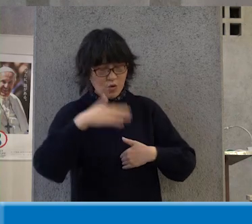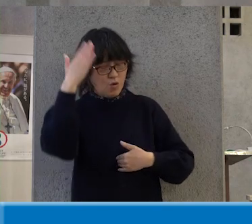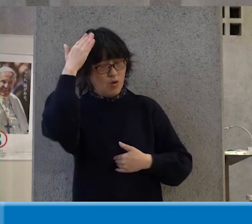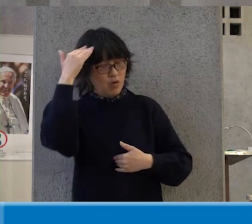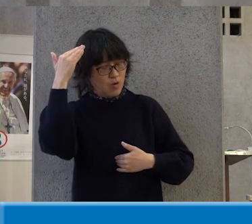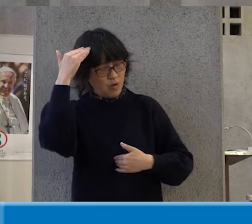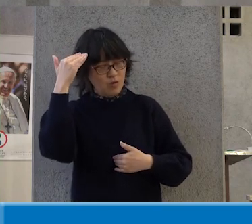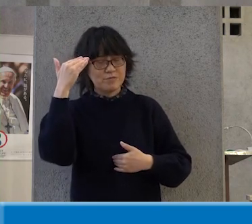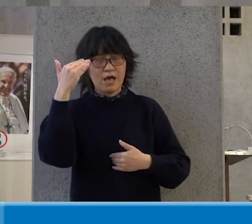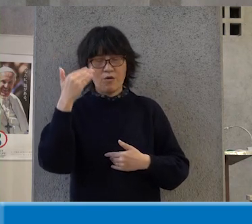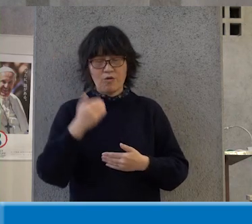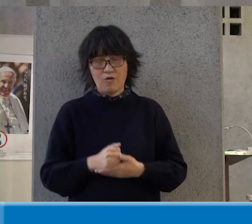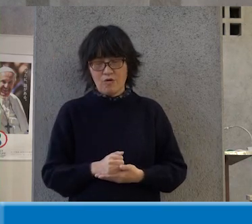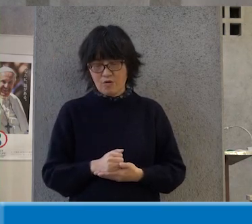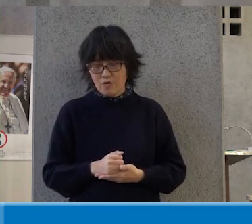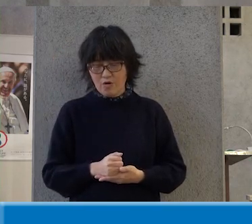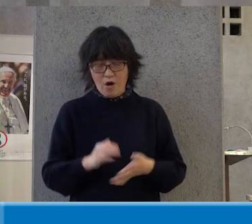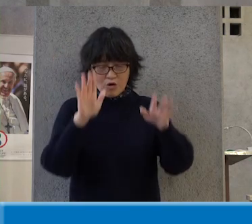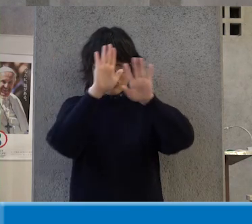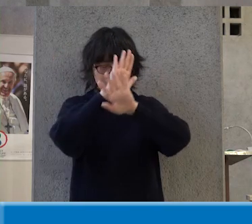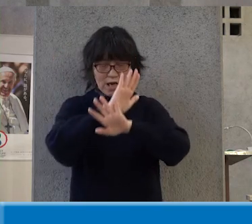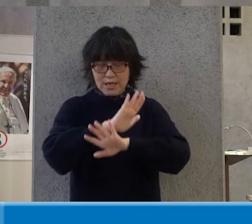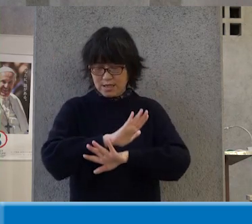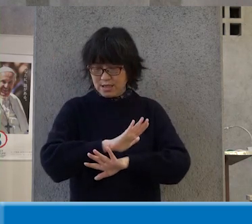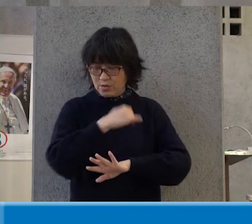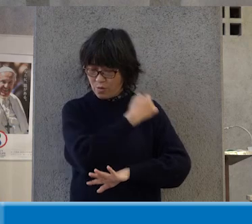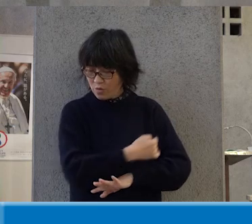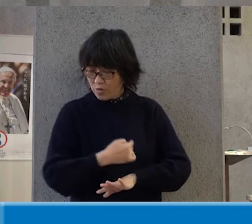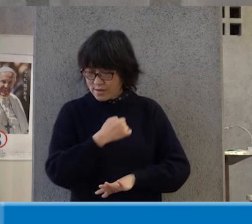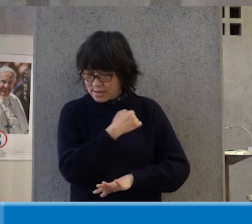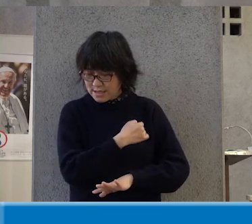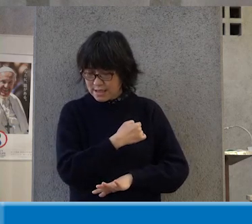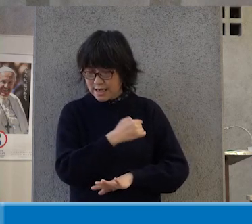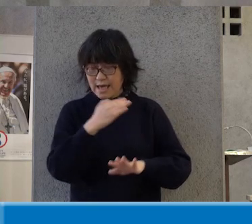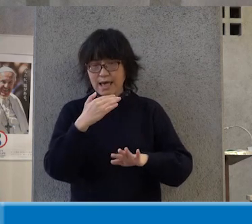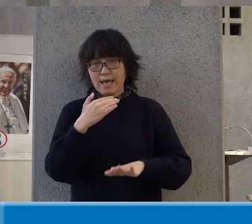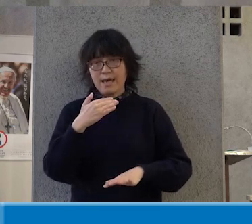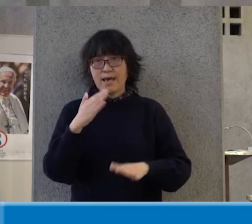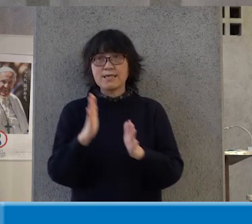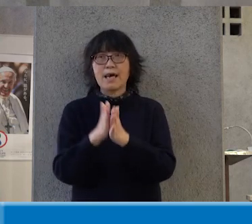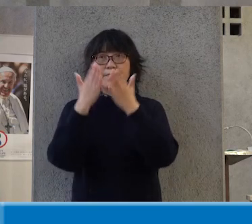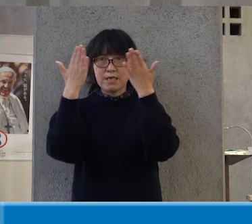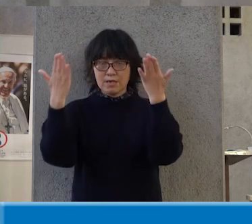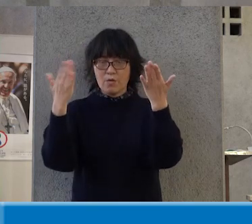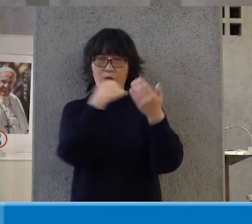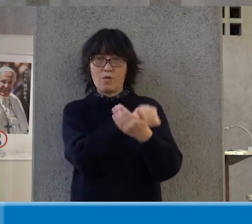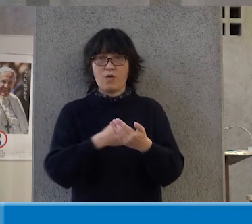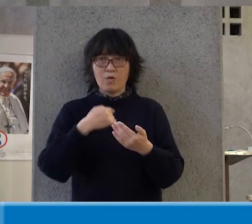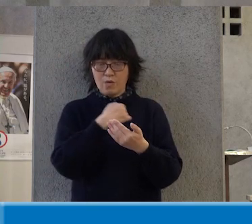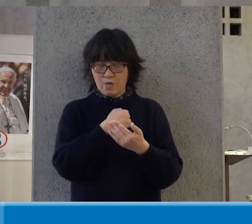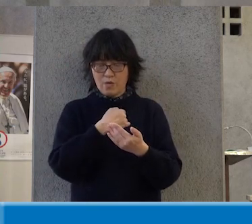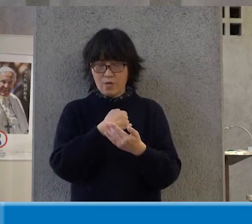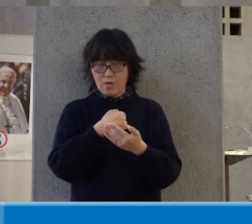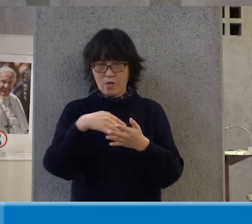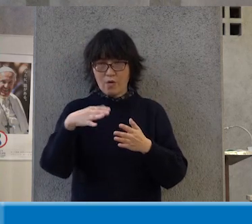為を、暗い心に変えて賛美の心をまとわせるために、